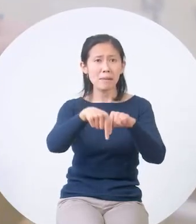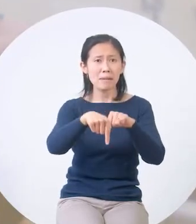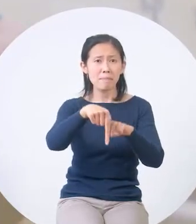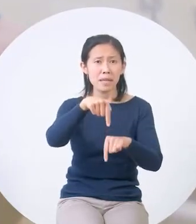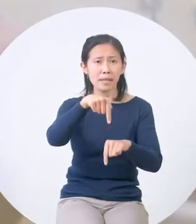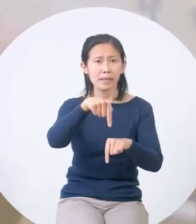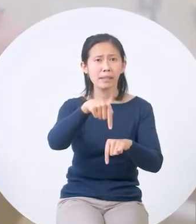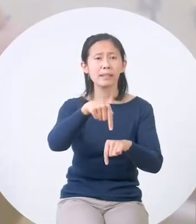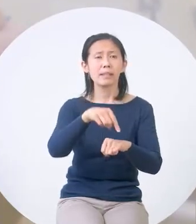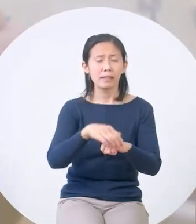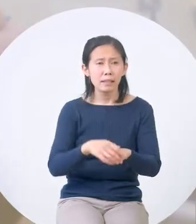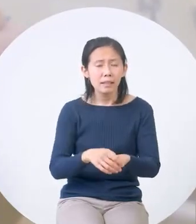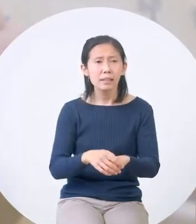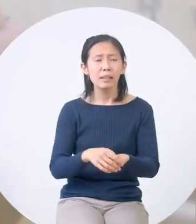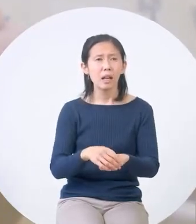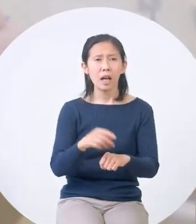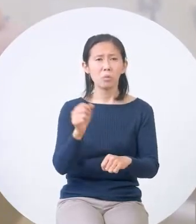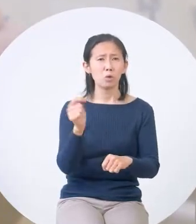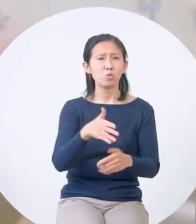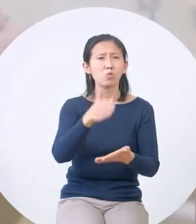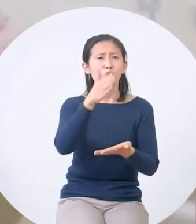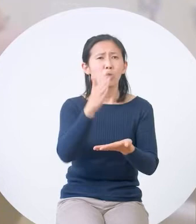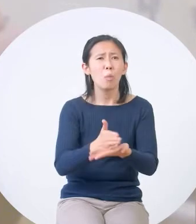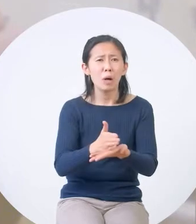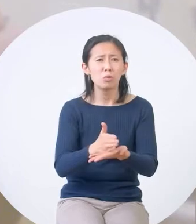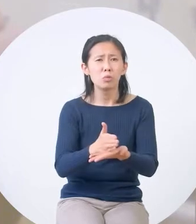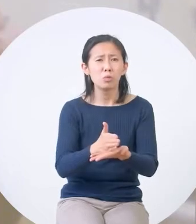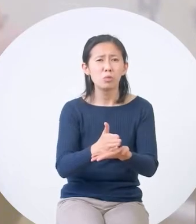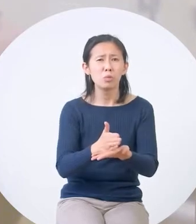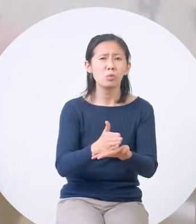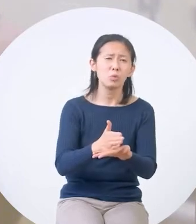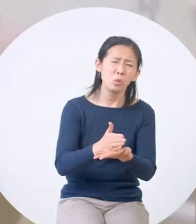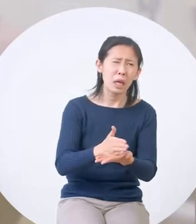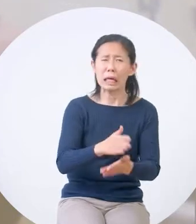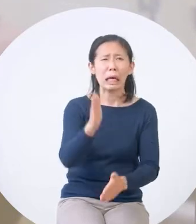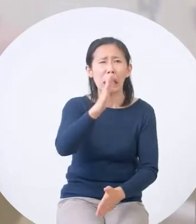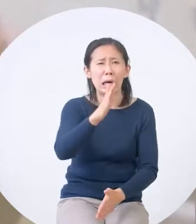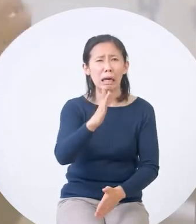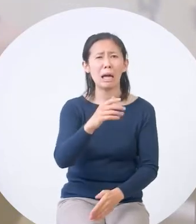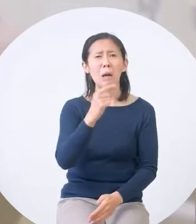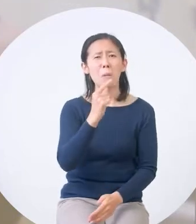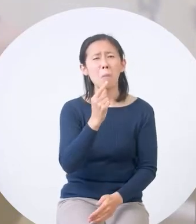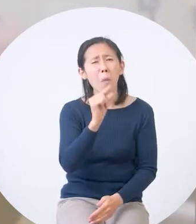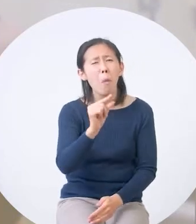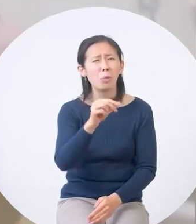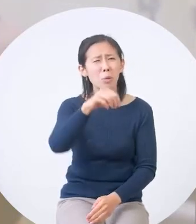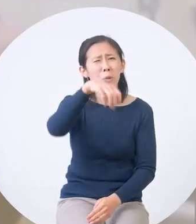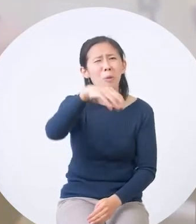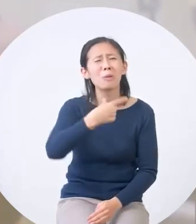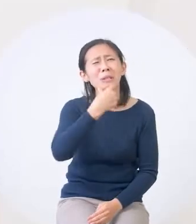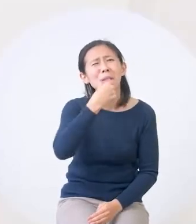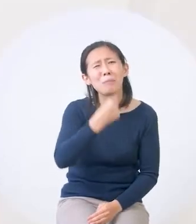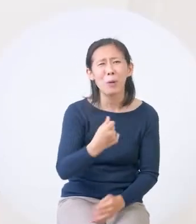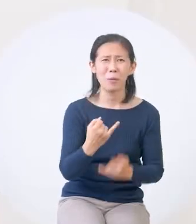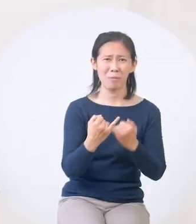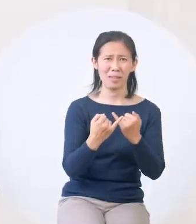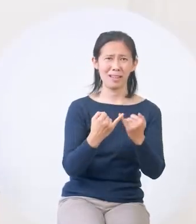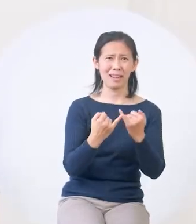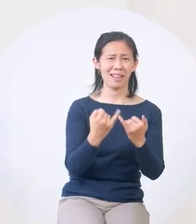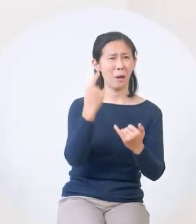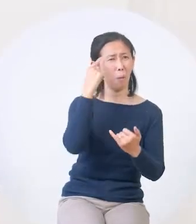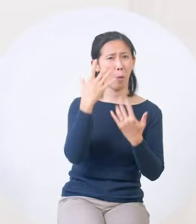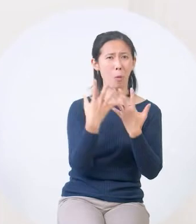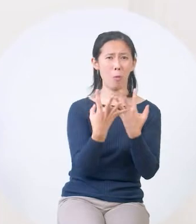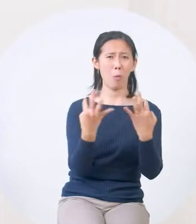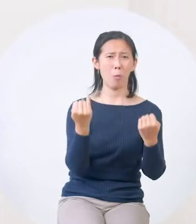なんですかね、すぐ止まっちゃって、いやちょっとそこはもうちょっと流れててほしいんだけどとか結